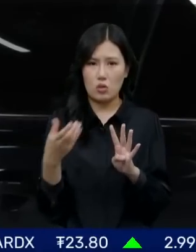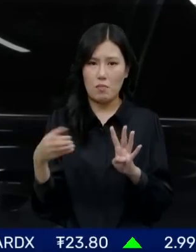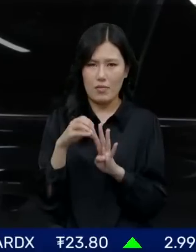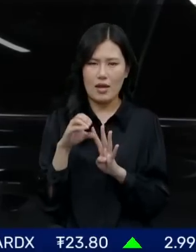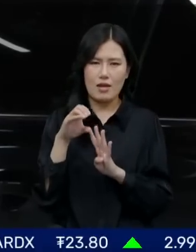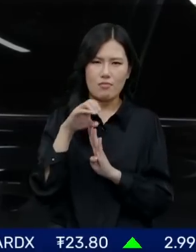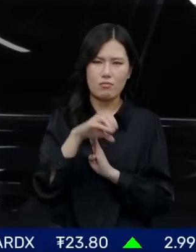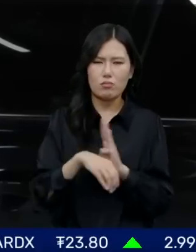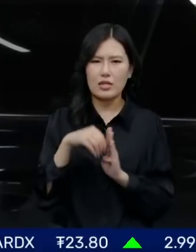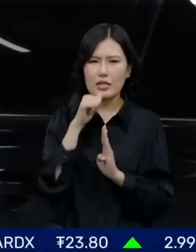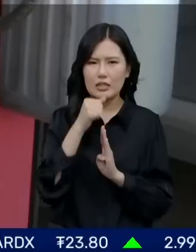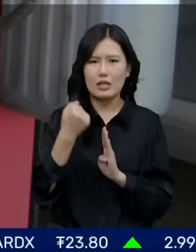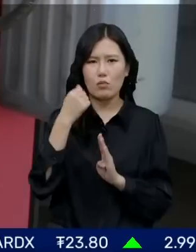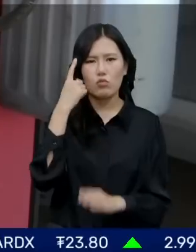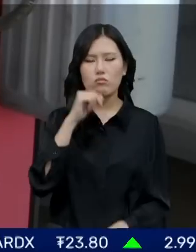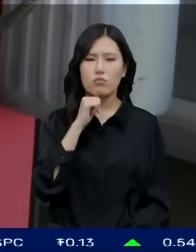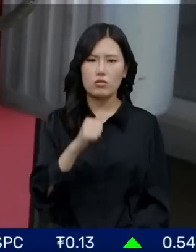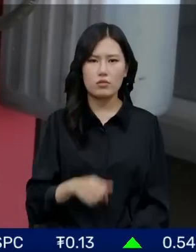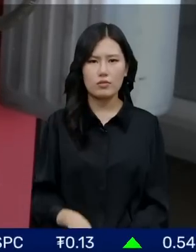явна гэсэн тийм ойлголт байхгүй гэсэн.